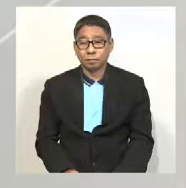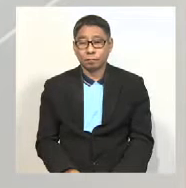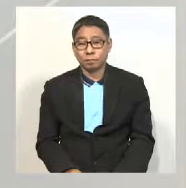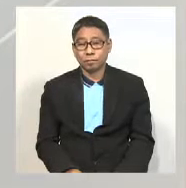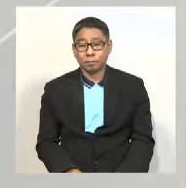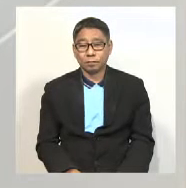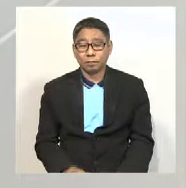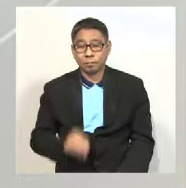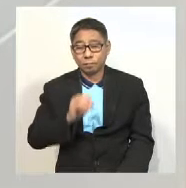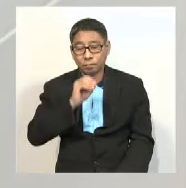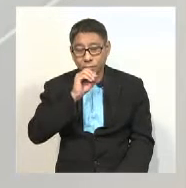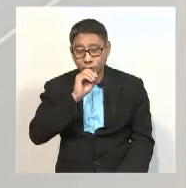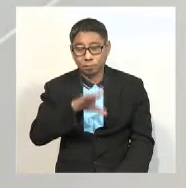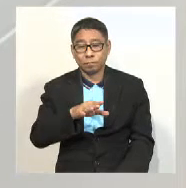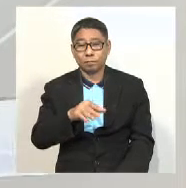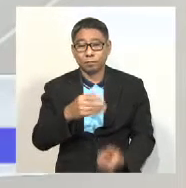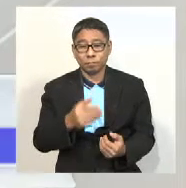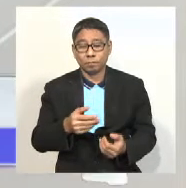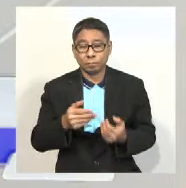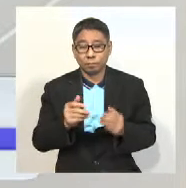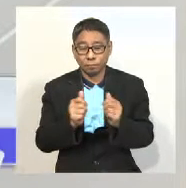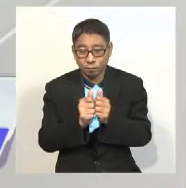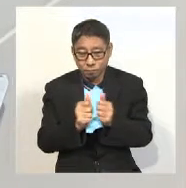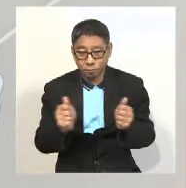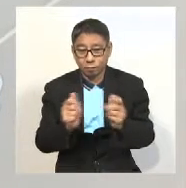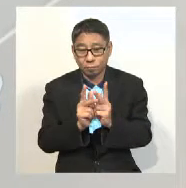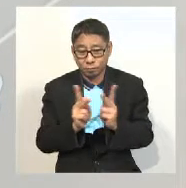ที่จะมีการตั้งหรืออย่างไรนั้นก็ต้องอยู่ที่ว่า